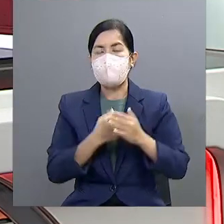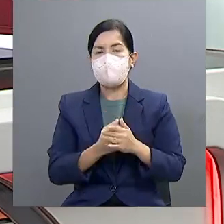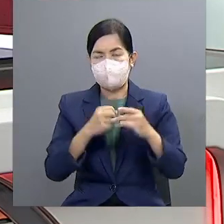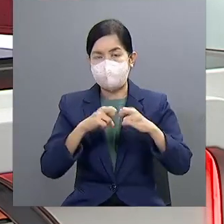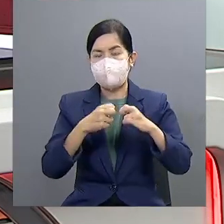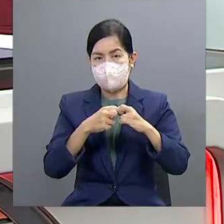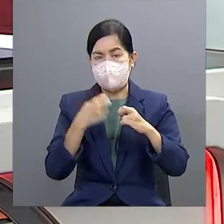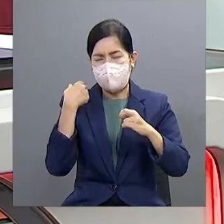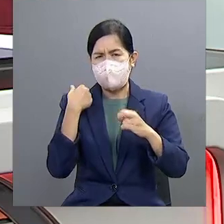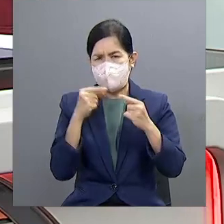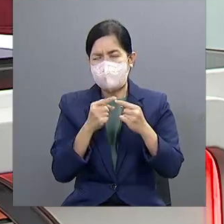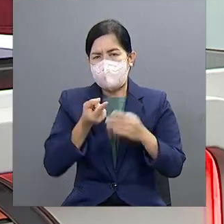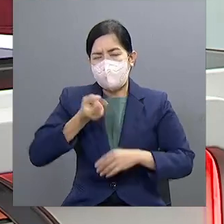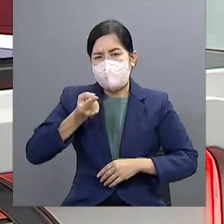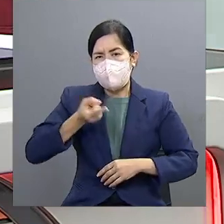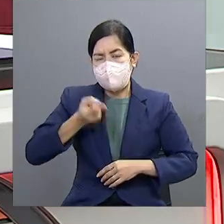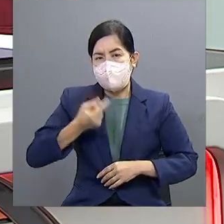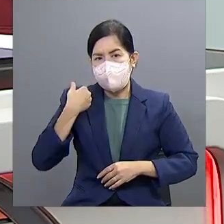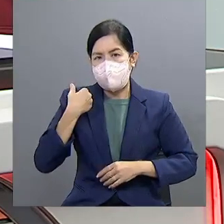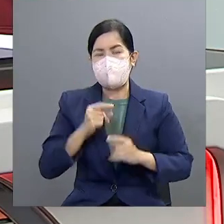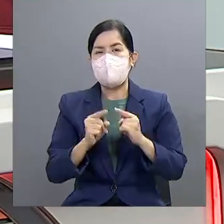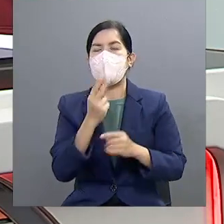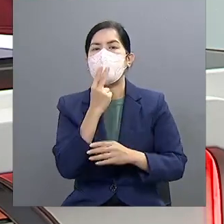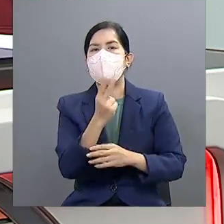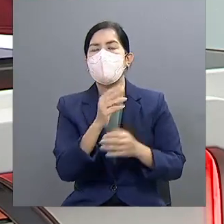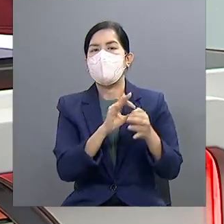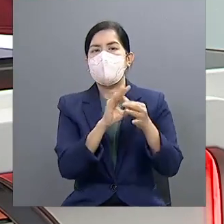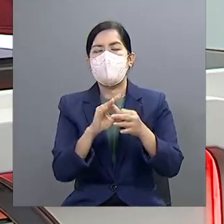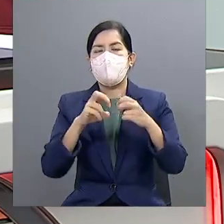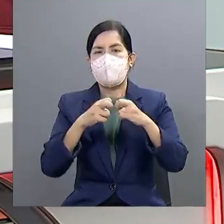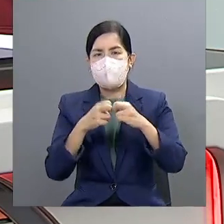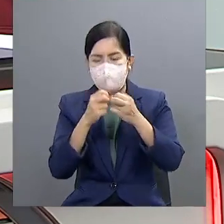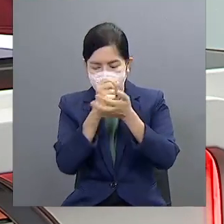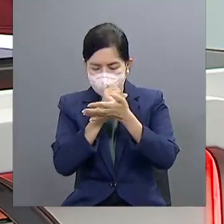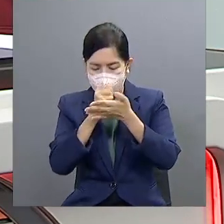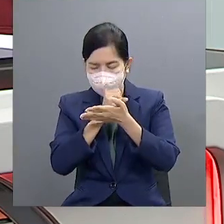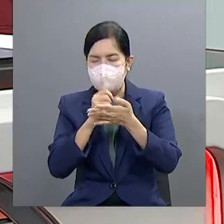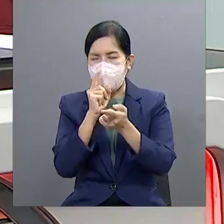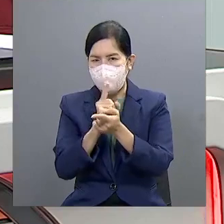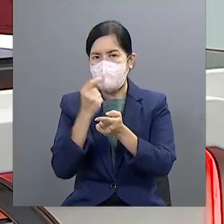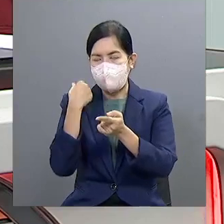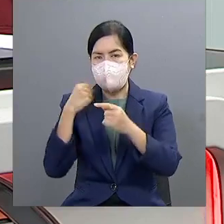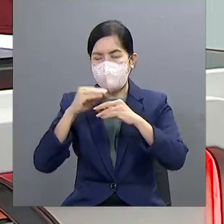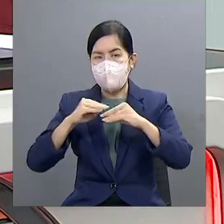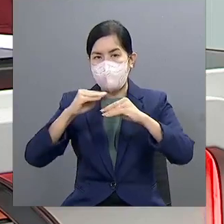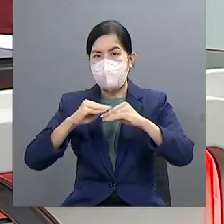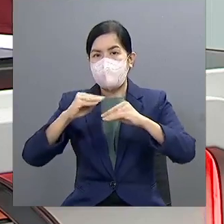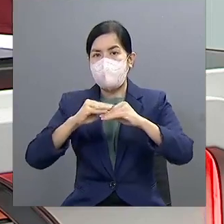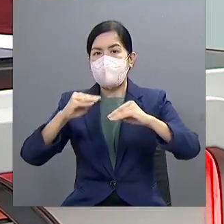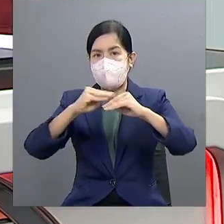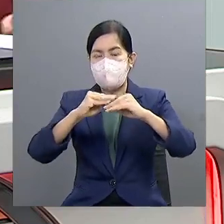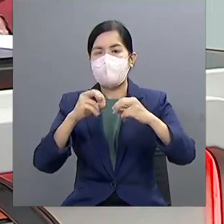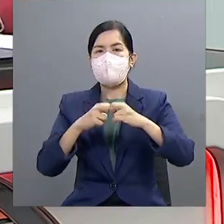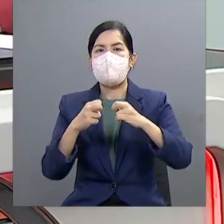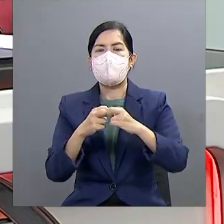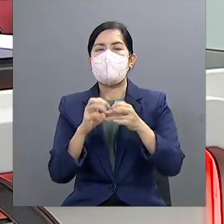ต่พบว่าในความเป็นจริงแนวโน้มของสถานการณ์รุนแรงมากขึ้นเรื่อยๆในทุกๆปีผลกระทบที่ตามมาก็คือเรื่องของการบำบัด